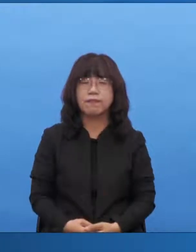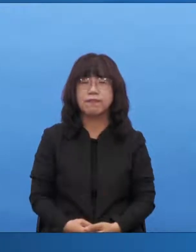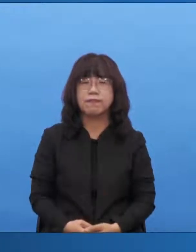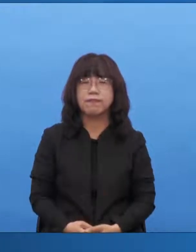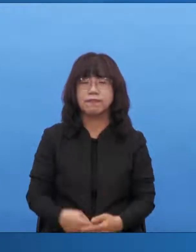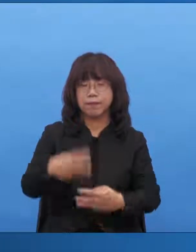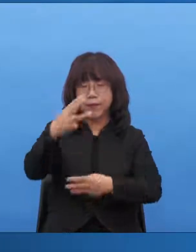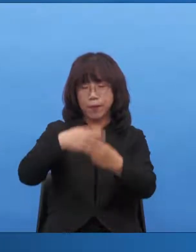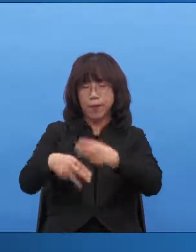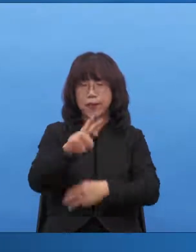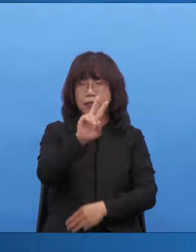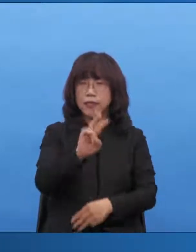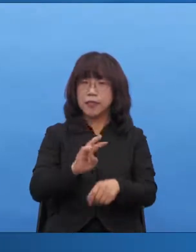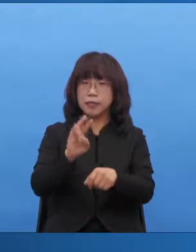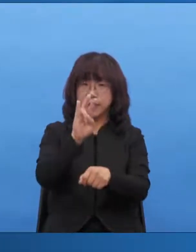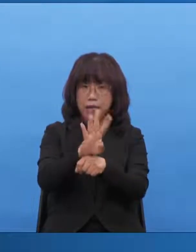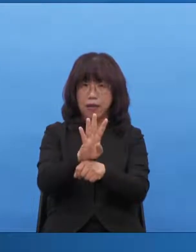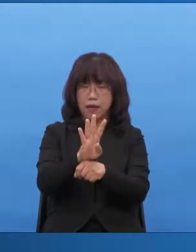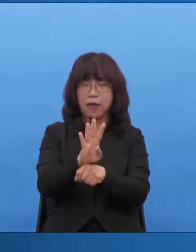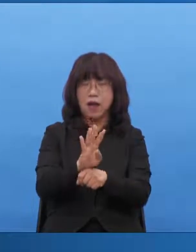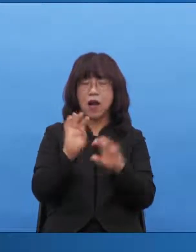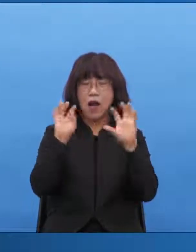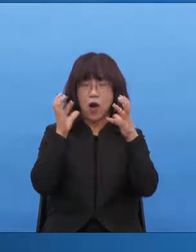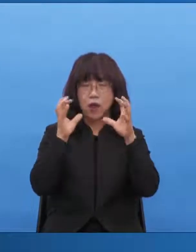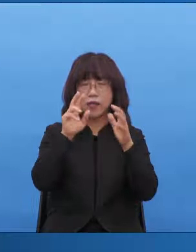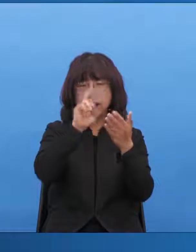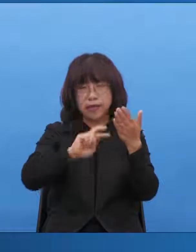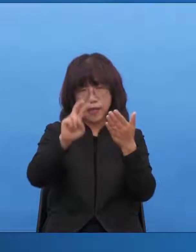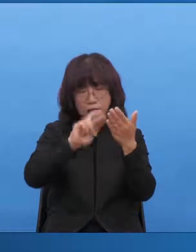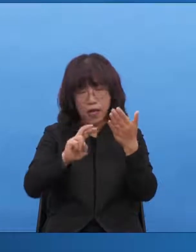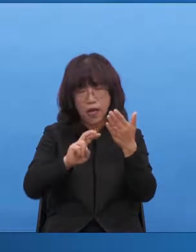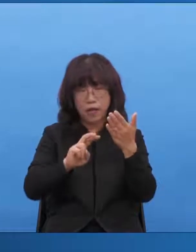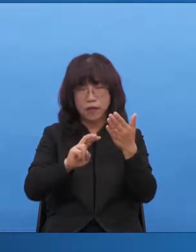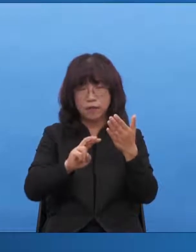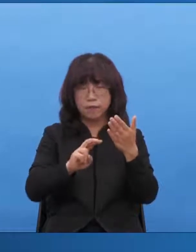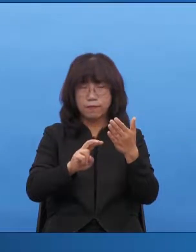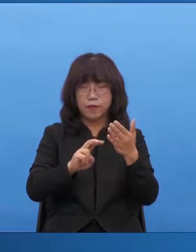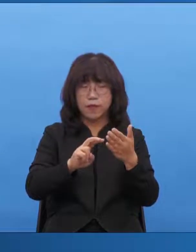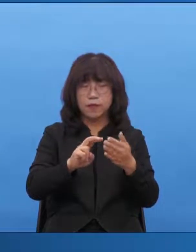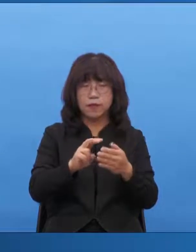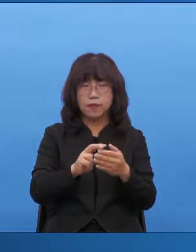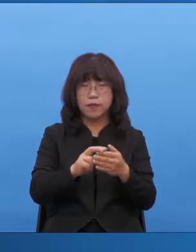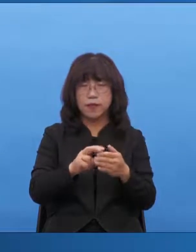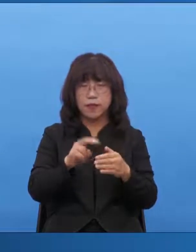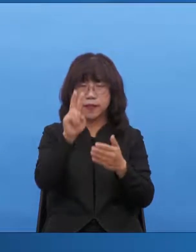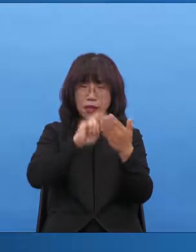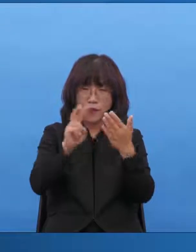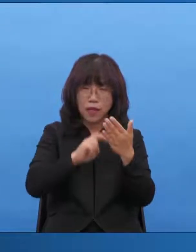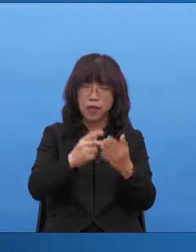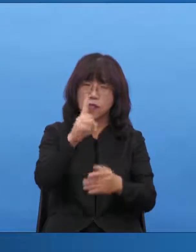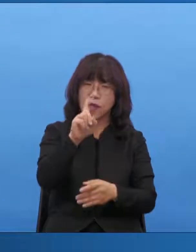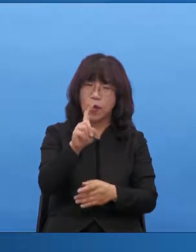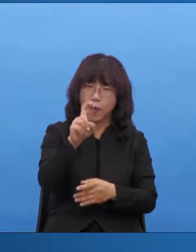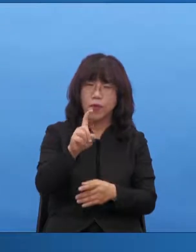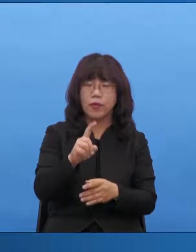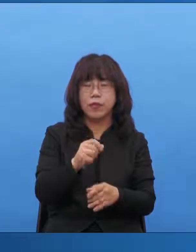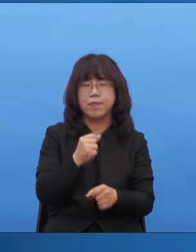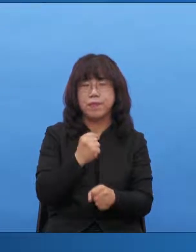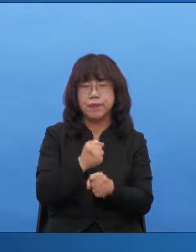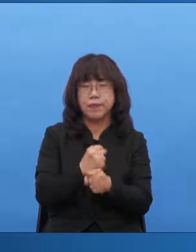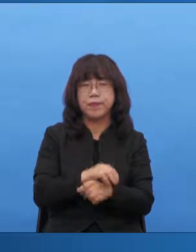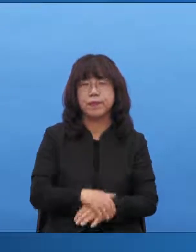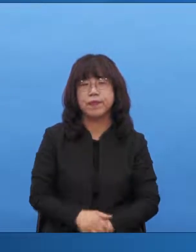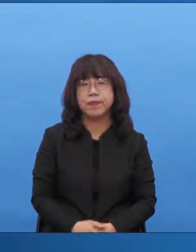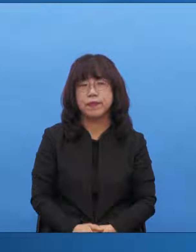렘넌트 24는 어린이 찬양 언약과 꿈의 11번째 앨범으로 언약의 사람, 신앙의 발판 등 모두